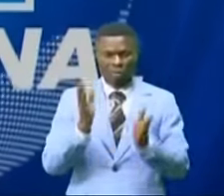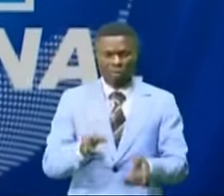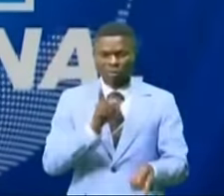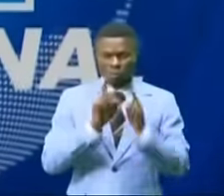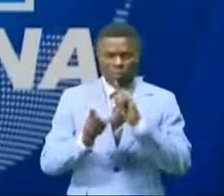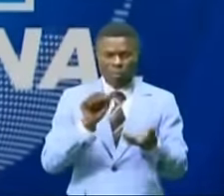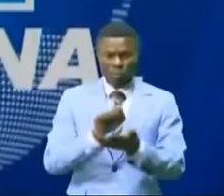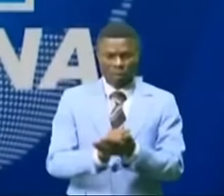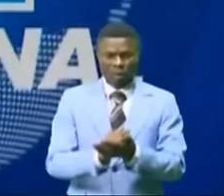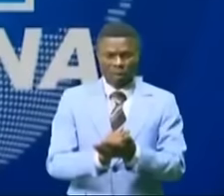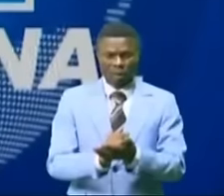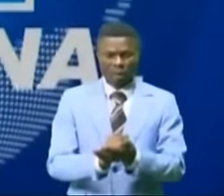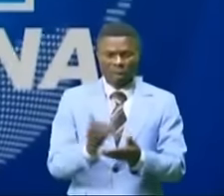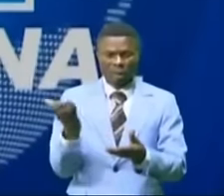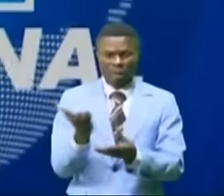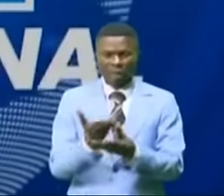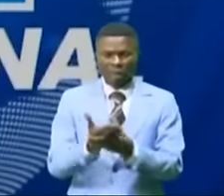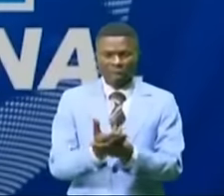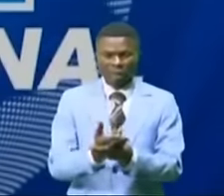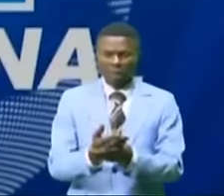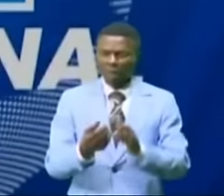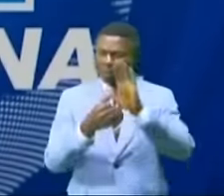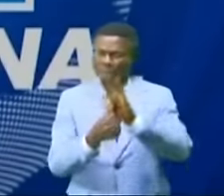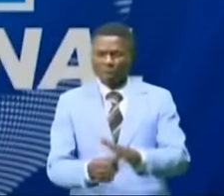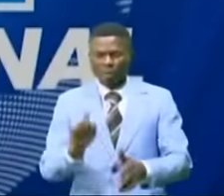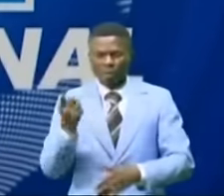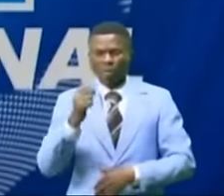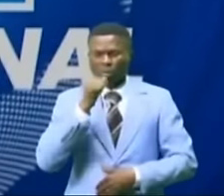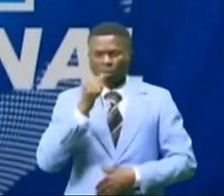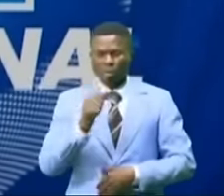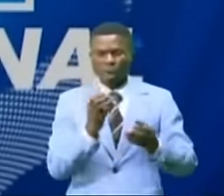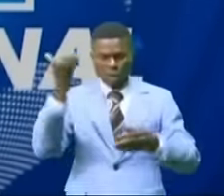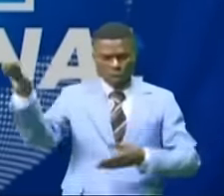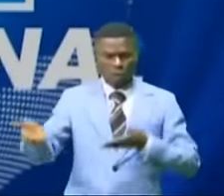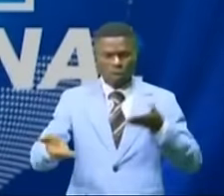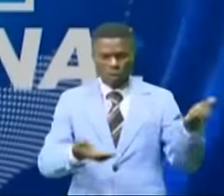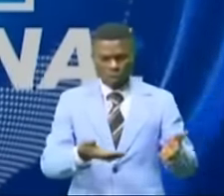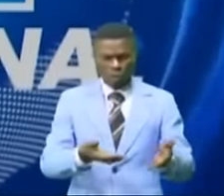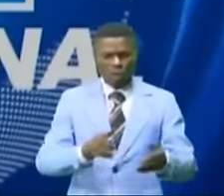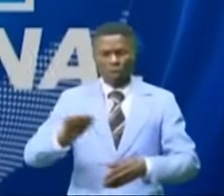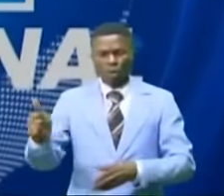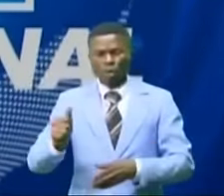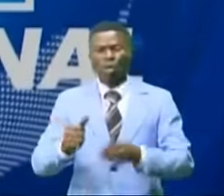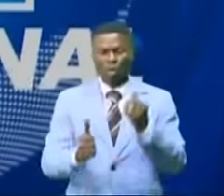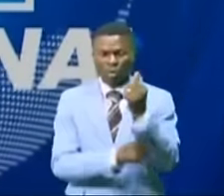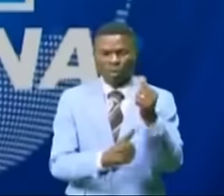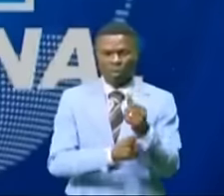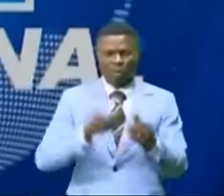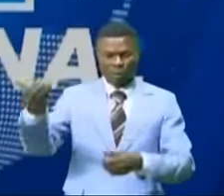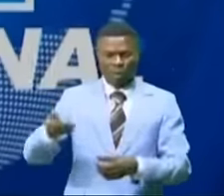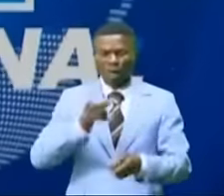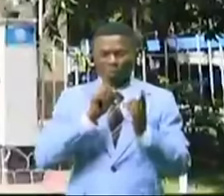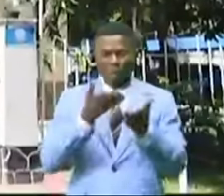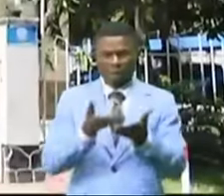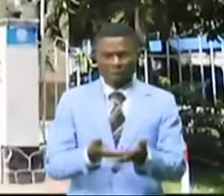Pour ce faire, pas un cas isolé, cette audience avait été précédée et suivie d'autres audiences, comme dit Edith Chala.